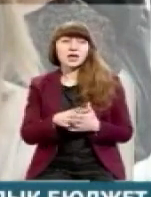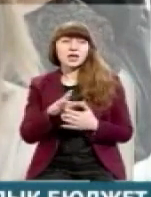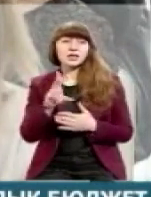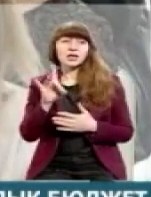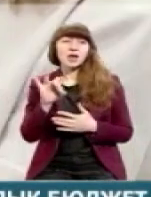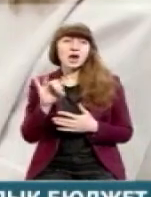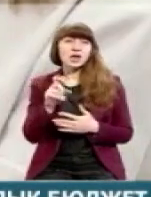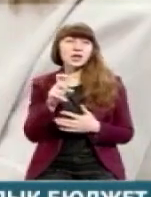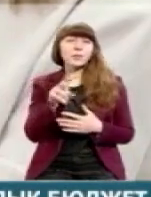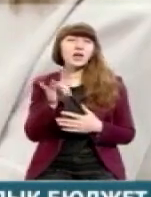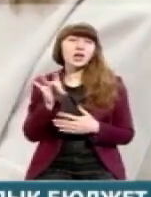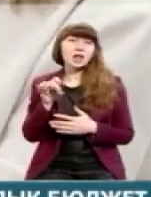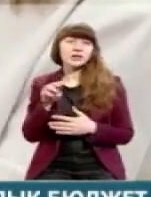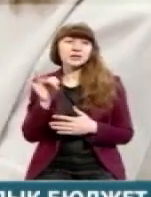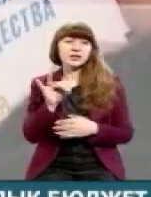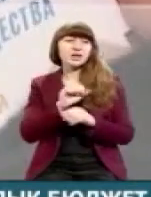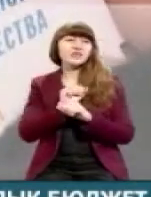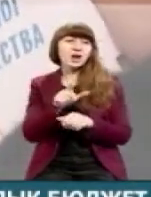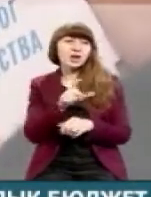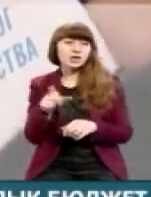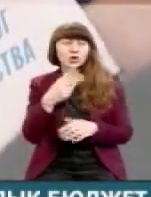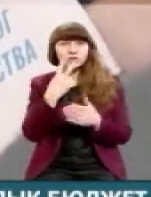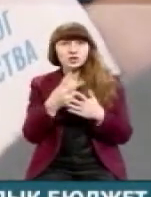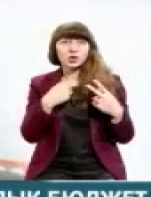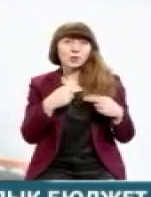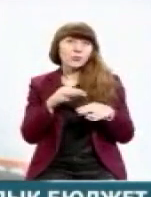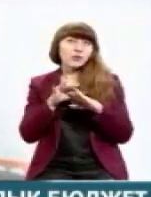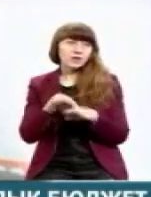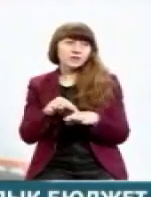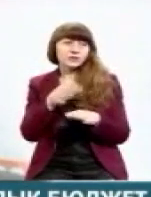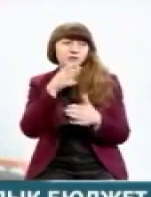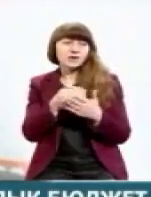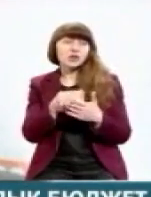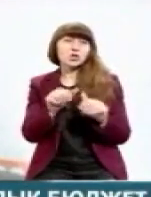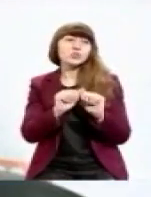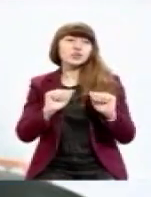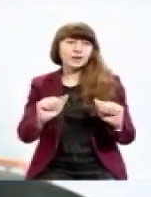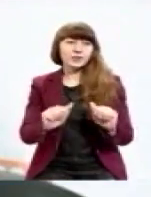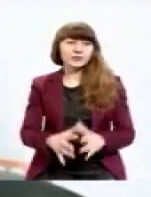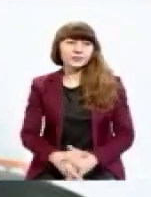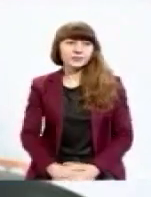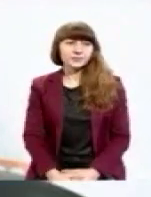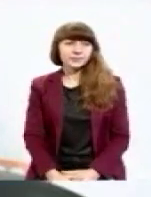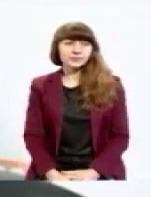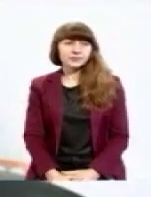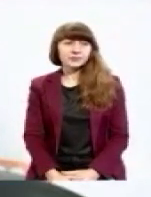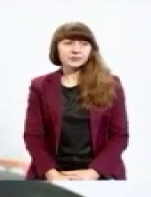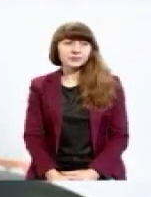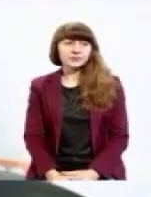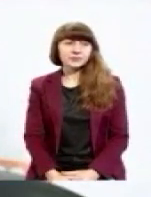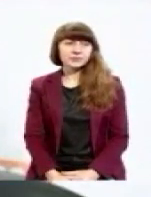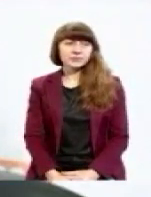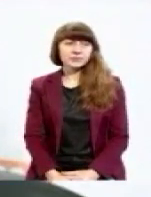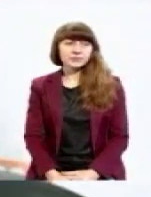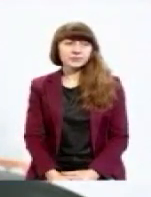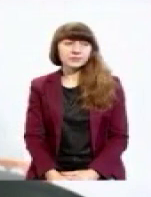сұхбаттасты. Осы орайда облыстық штабта орындалып жатқан жұмыстарға да көз жеткізді. Ол енді өзі заңгер ғой. Ол барлық проблеманы біледі.